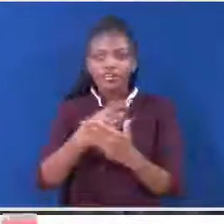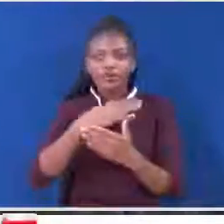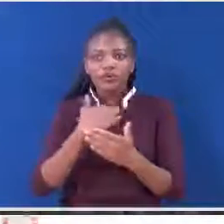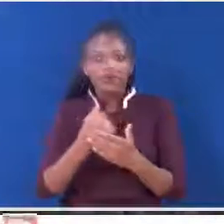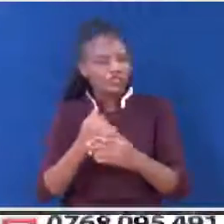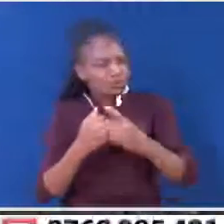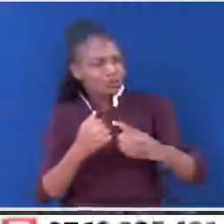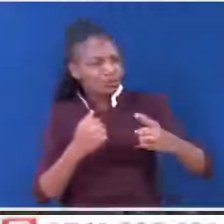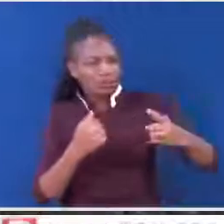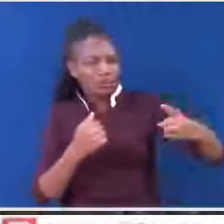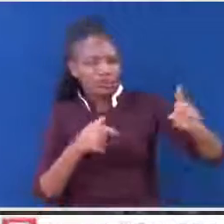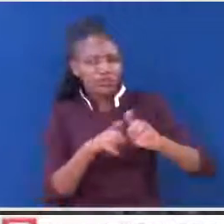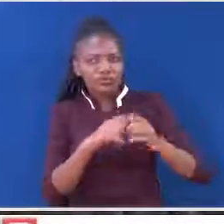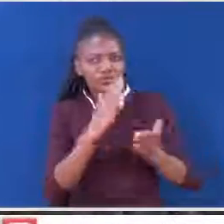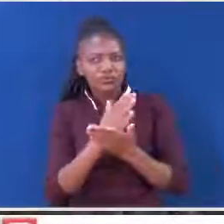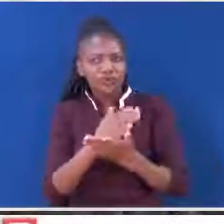make sure unakuja na